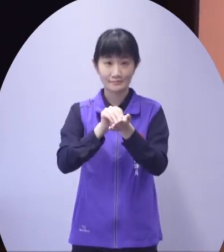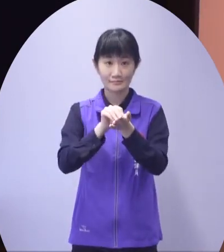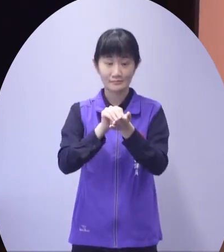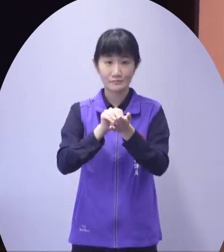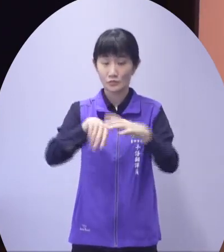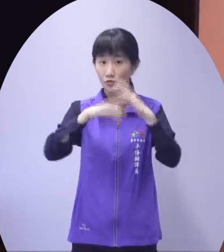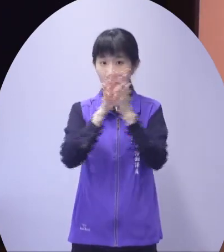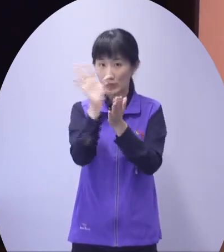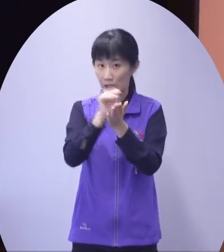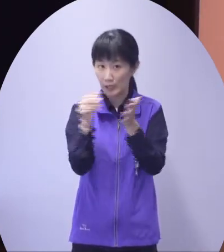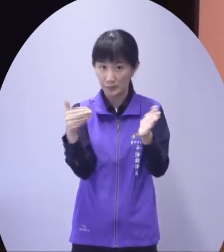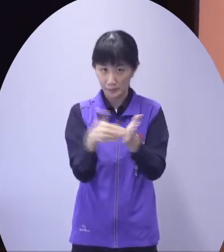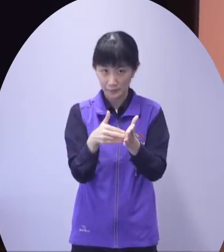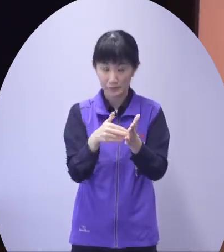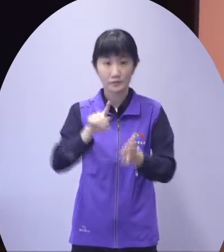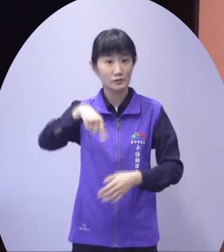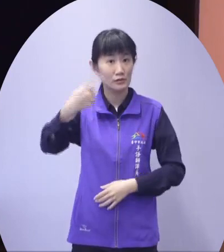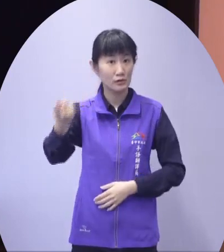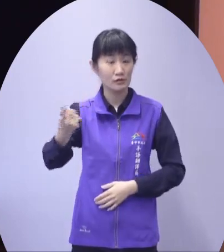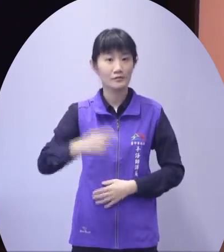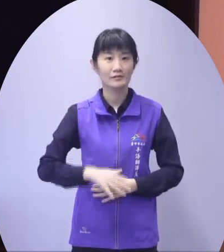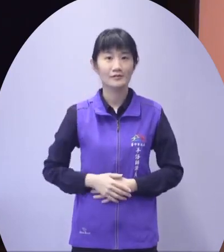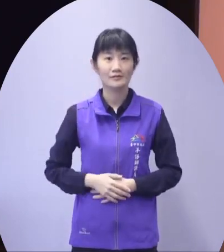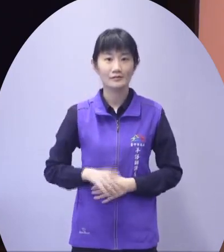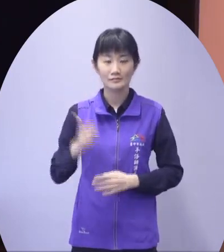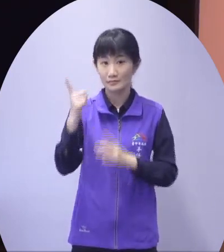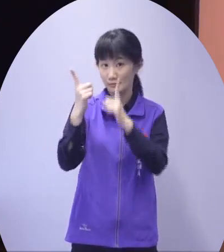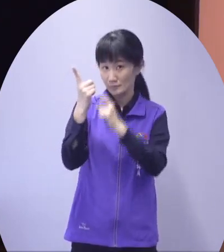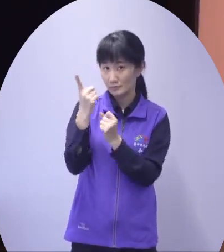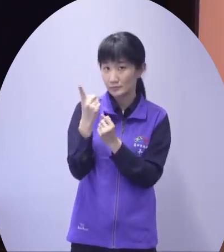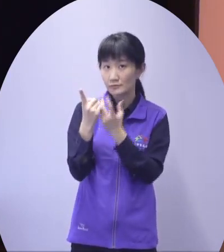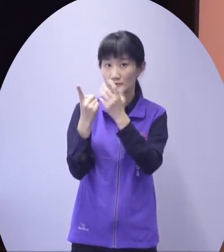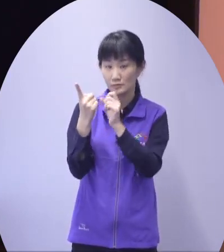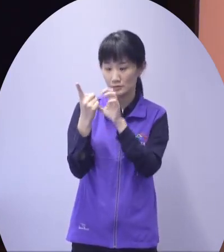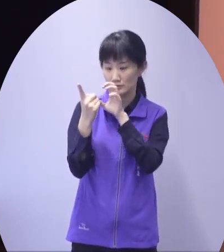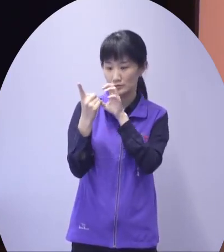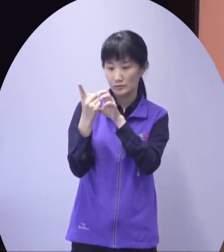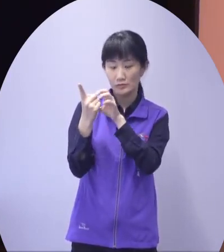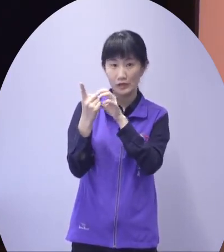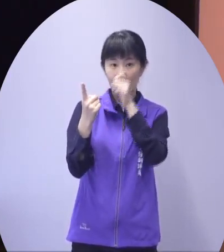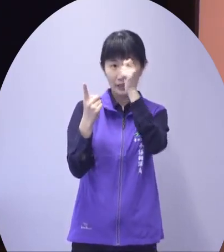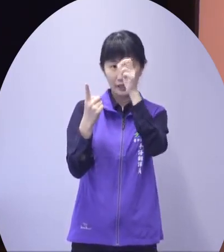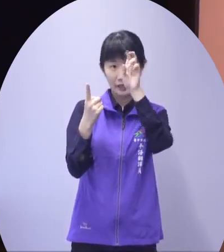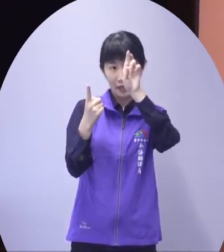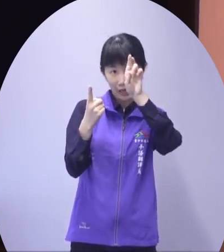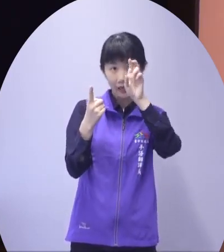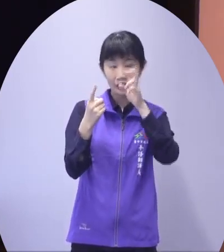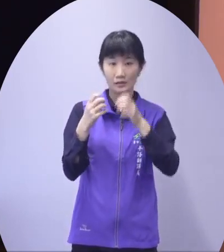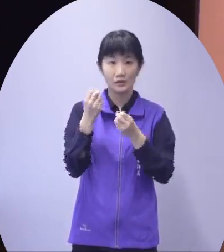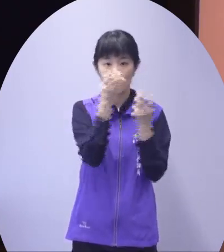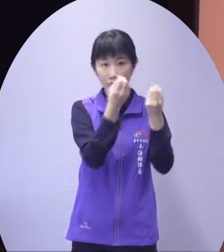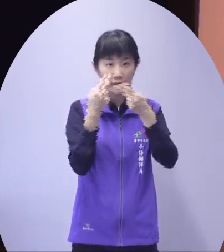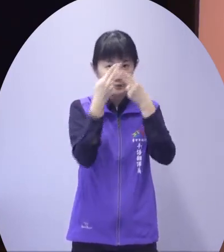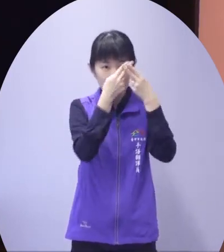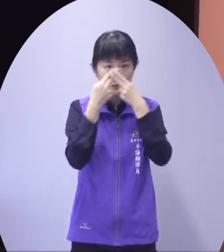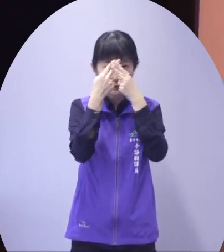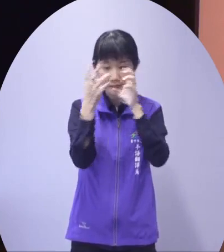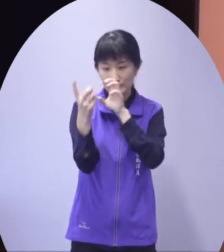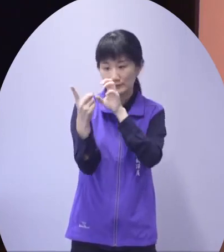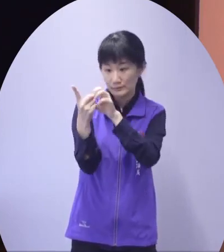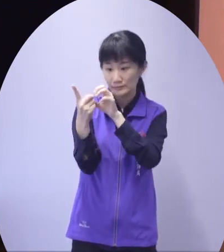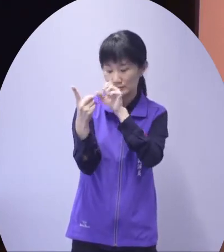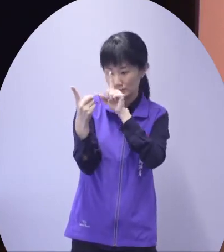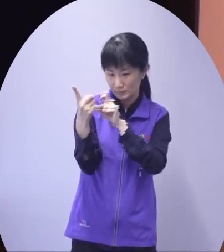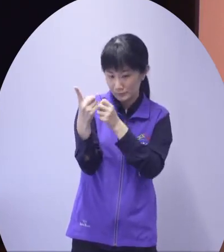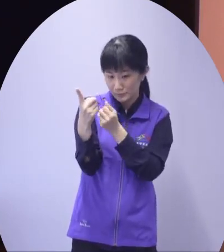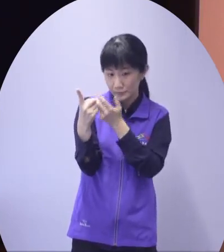部都把它下载之后呢，大家就可以看到底下有一个 AR 花镜探险。对，点进去之后呢，